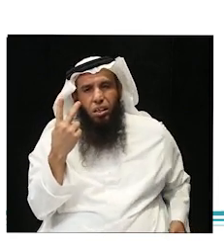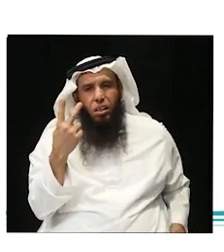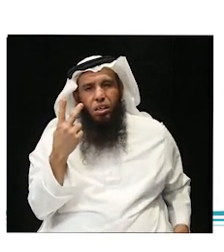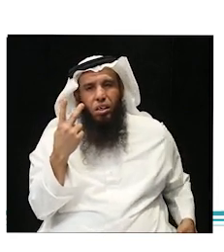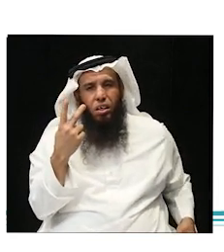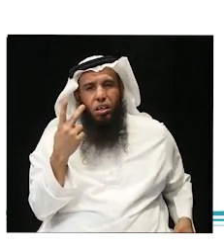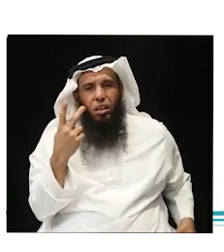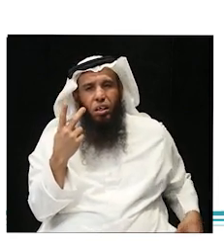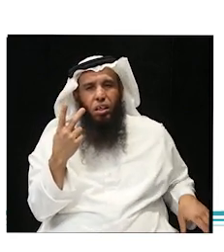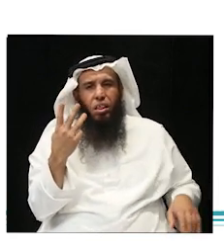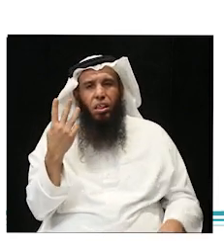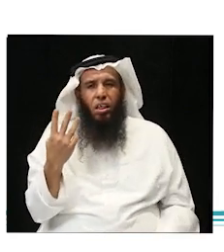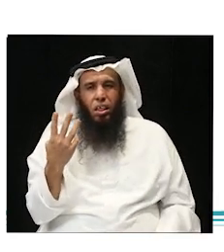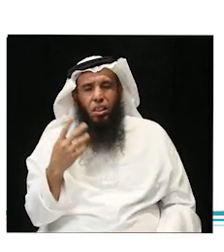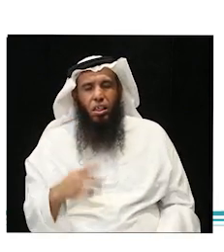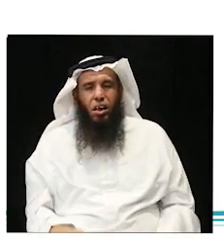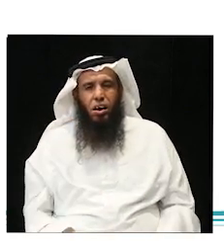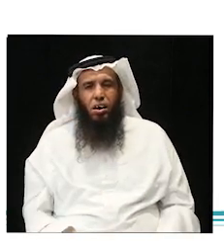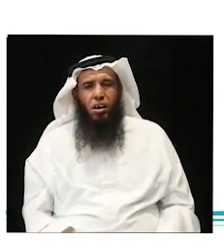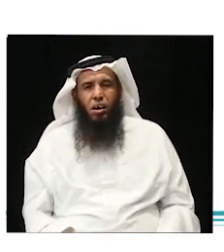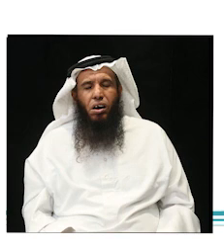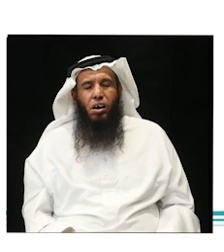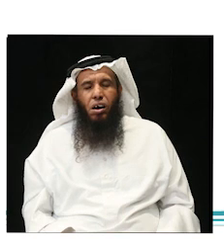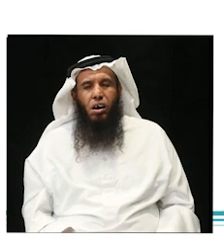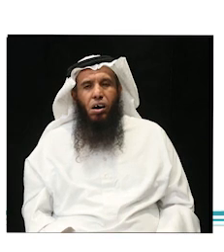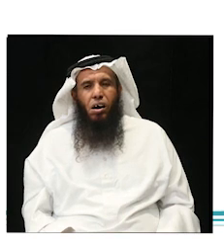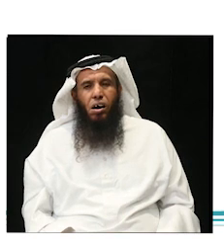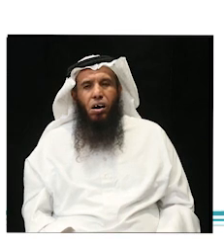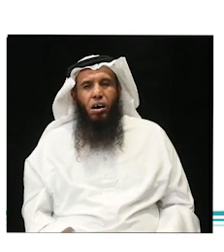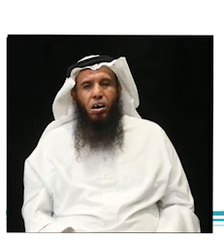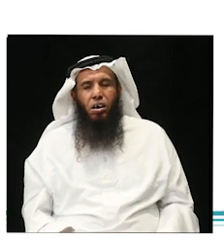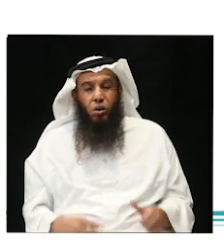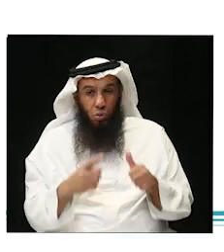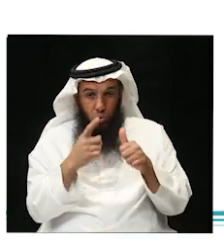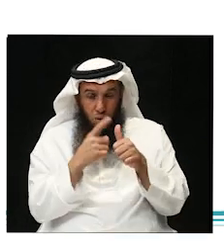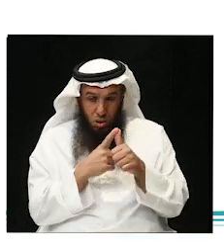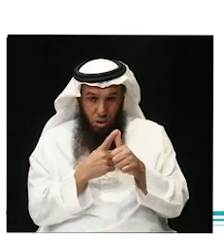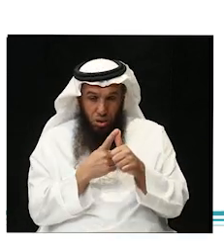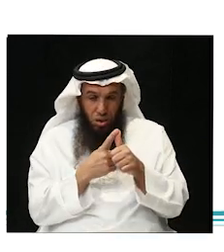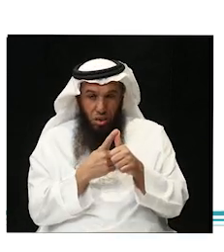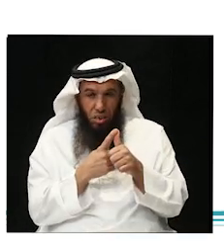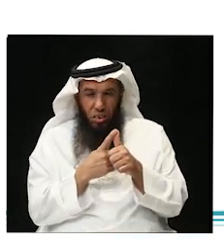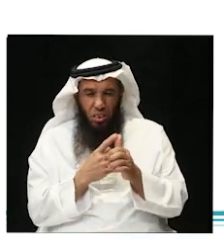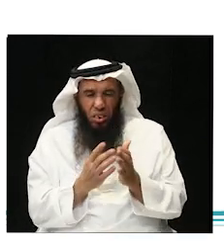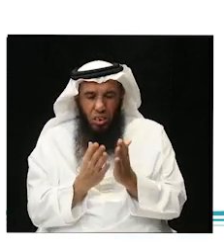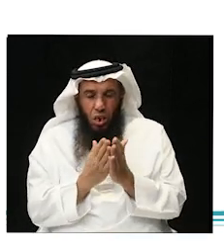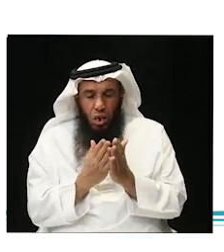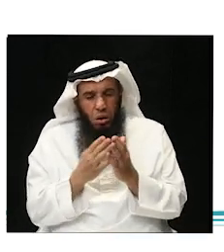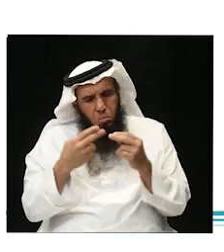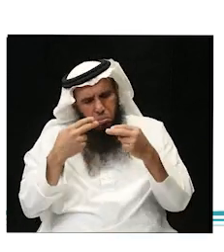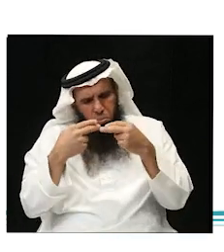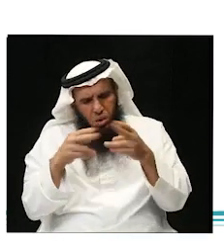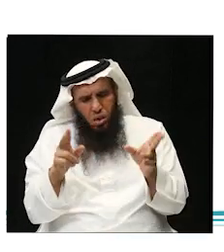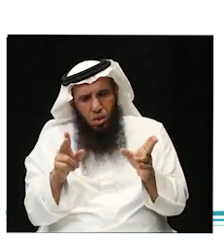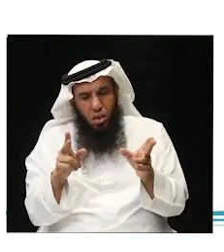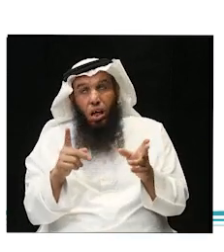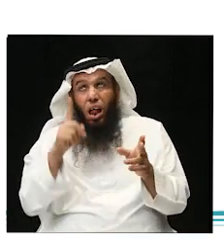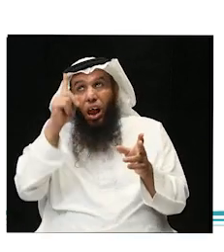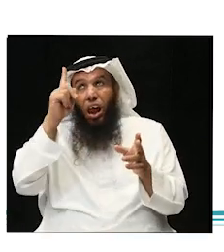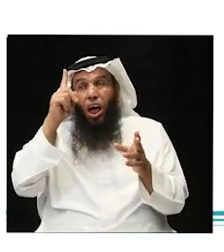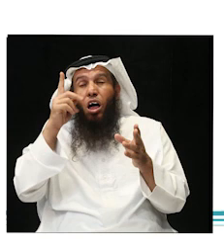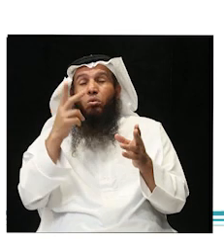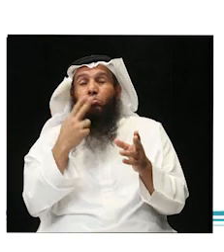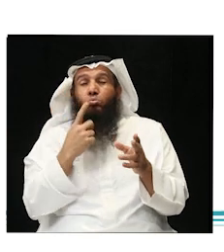جنته، وهذا كل إنسان يتمنى. الرجاء الكاذب هو الرجاء بدون عمل. إنسان يرجو ما عند